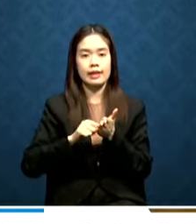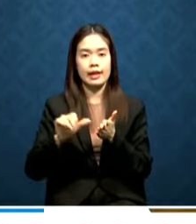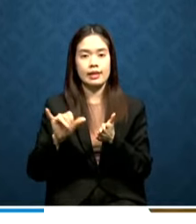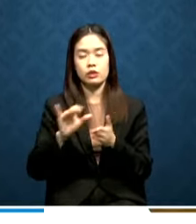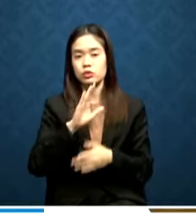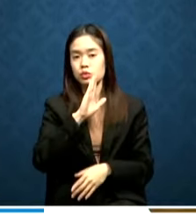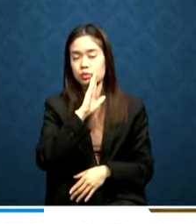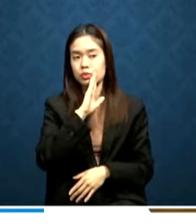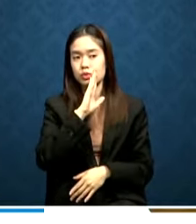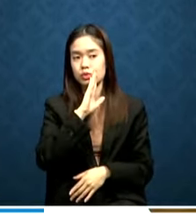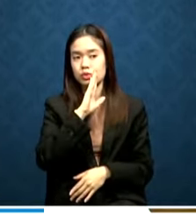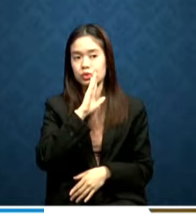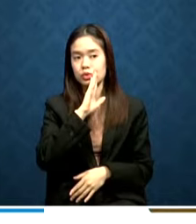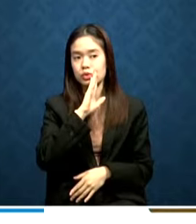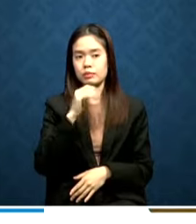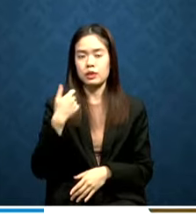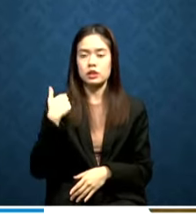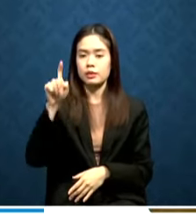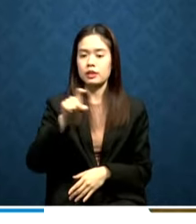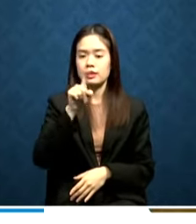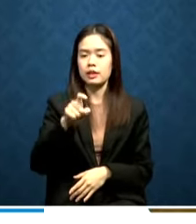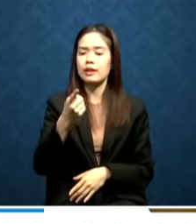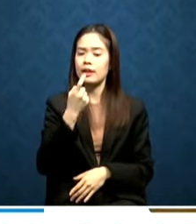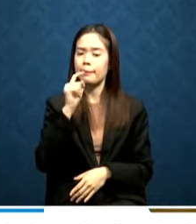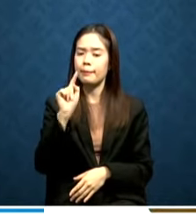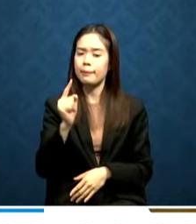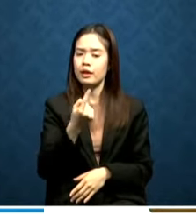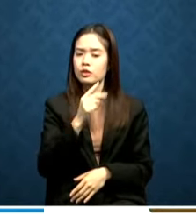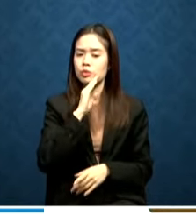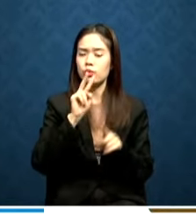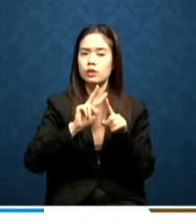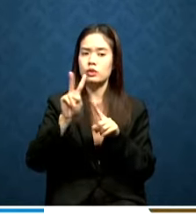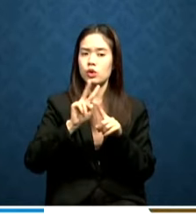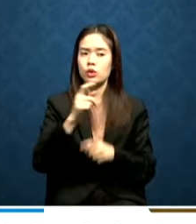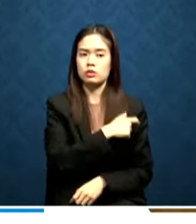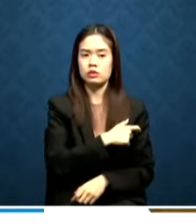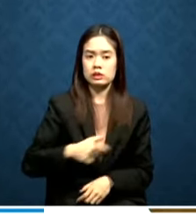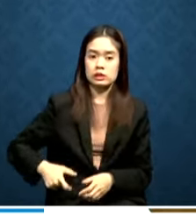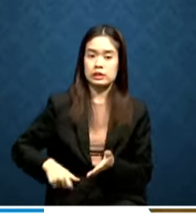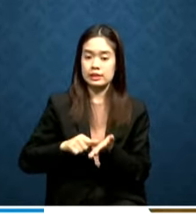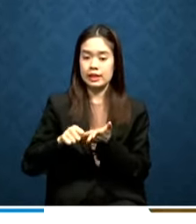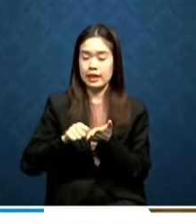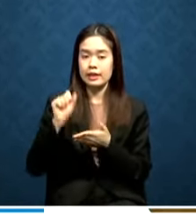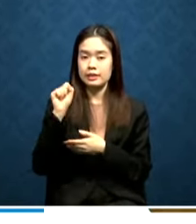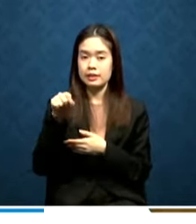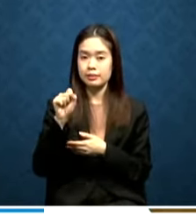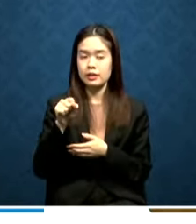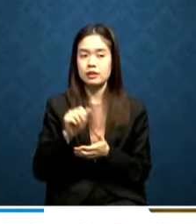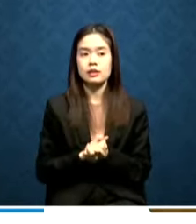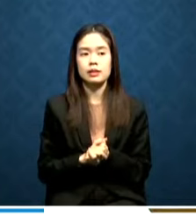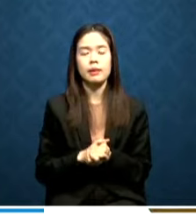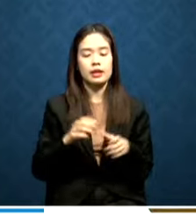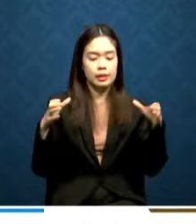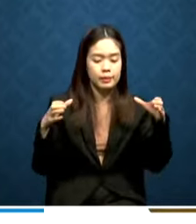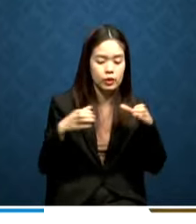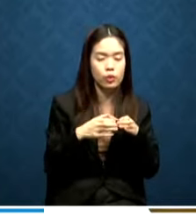ากว่าเว้นมันจะมีคำถามใหม่ขึ้นมาว่าถ้าอย่างนั้นคุณจะแก้หมวด2ที่เกี่ยวกับพระมหากษัตริย์ด้วยหรือมันจะมีคลื่นความไม่เห็นด้ว